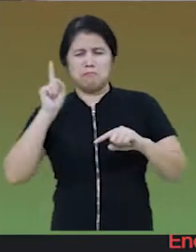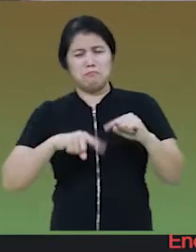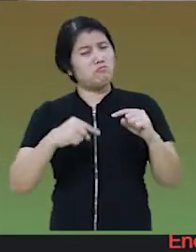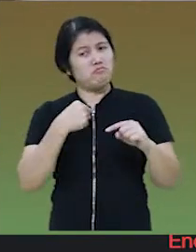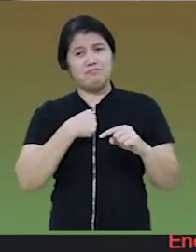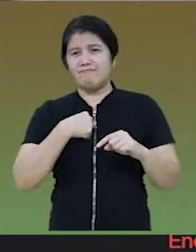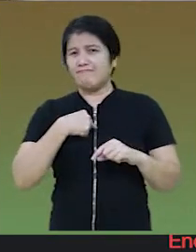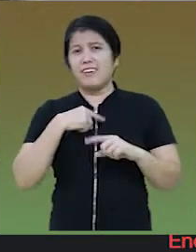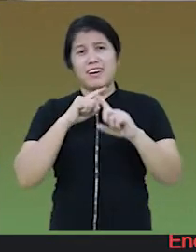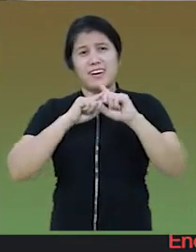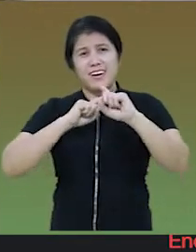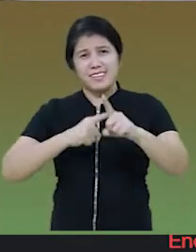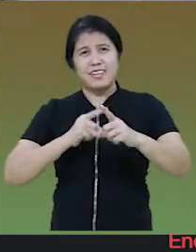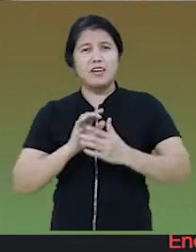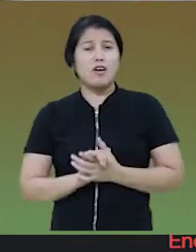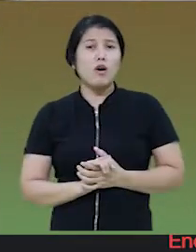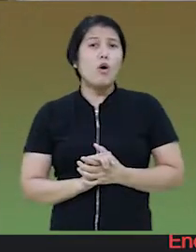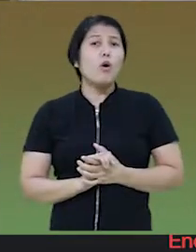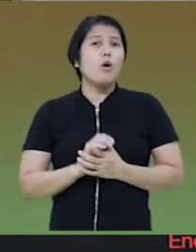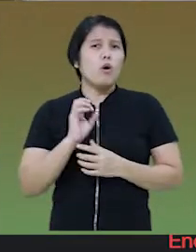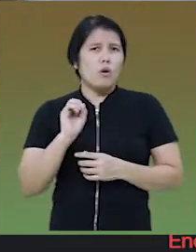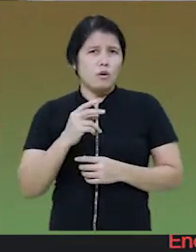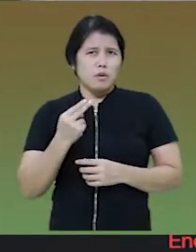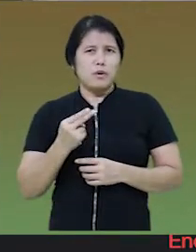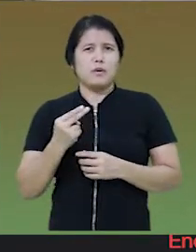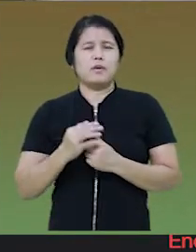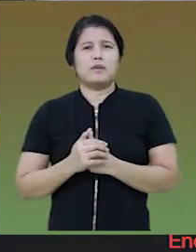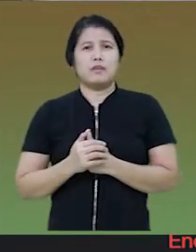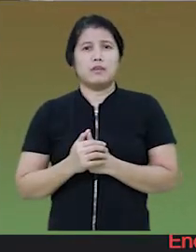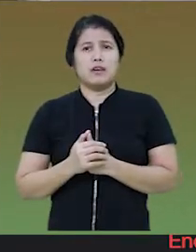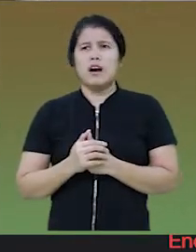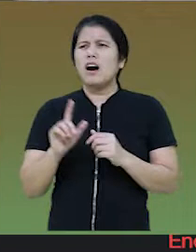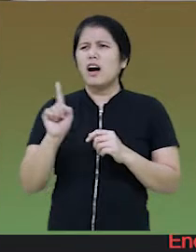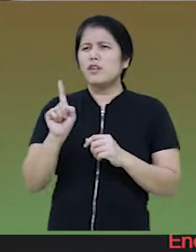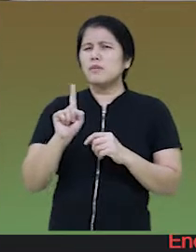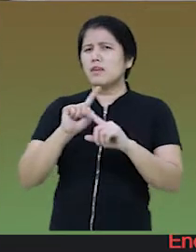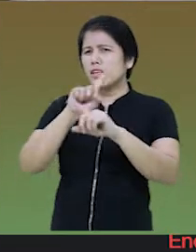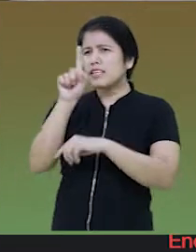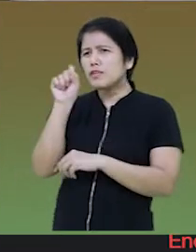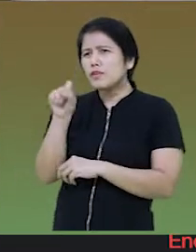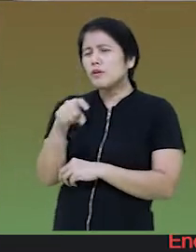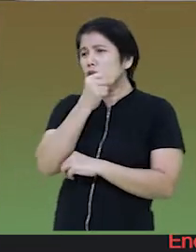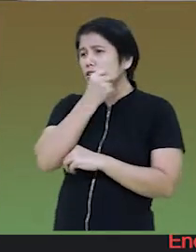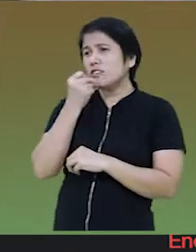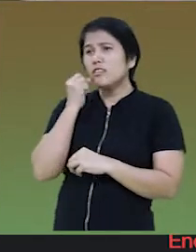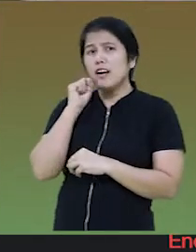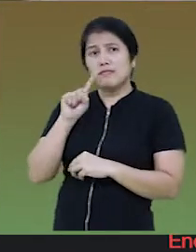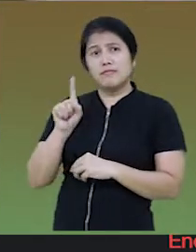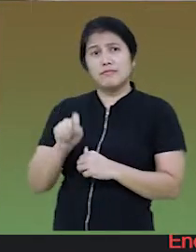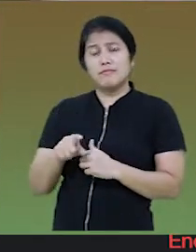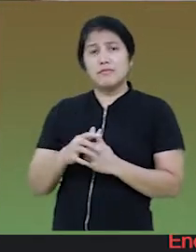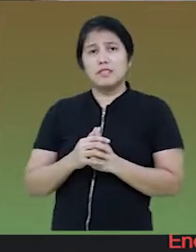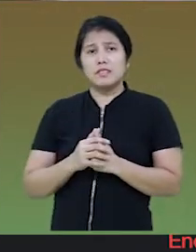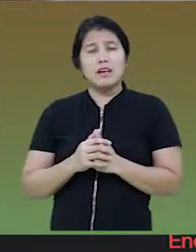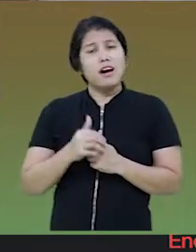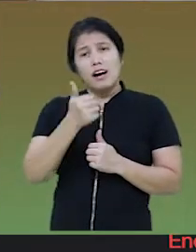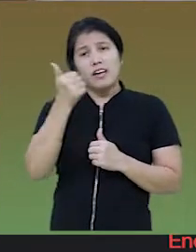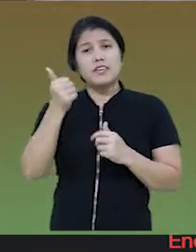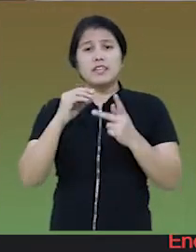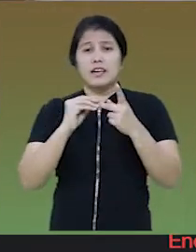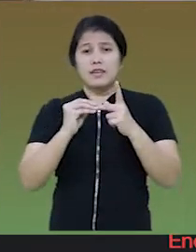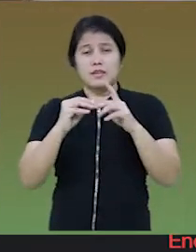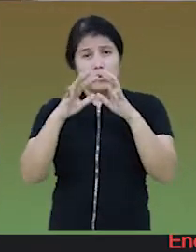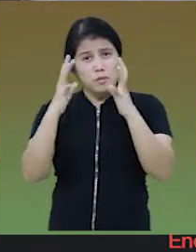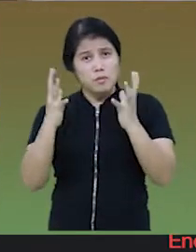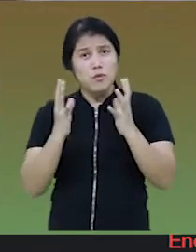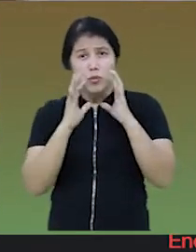Shen na hindi ko po kayang sagutin. Ganun ba? Ano ang mga katanungan mo, Sha? Teacher,